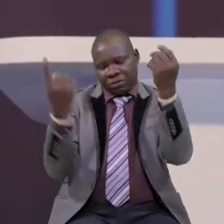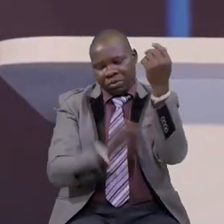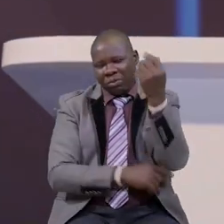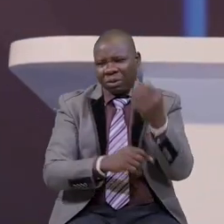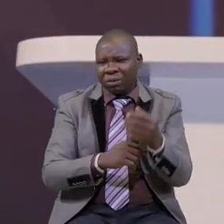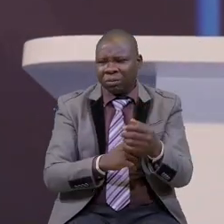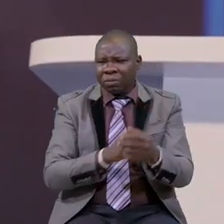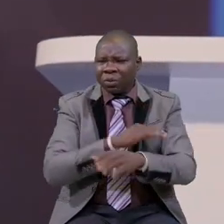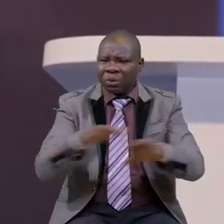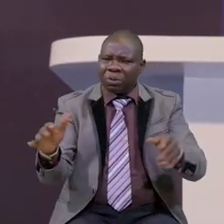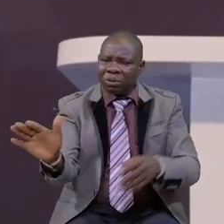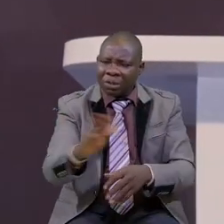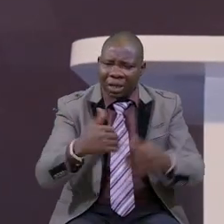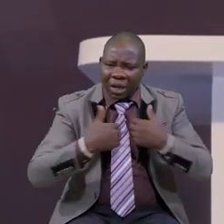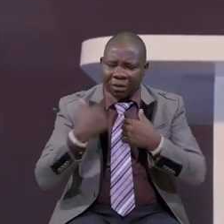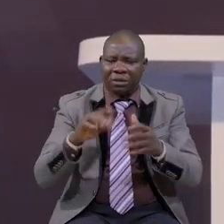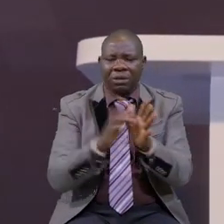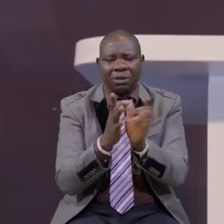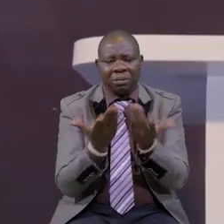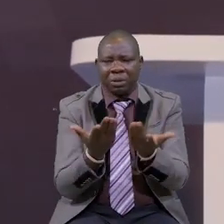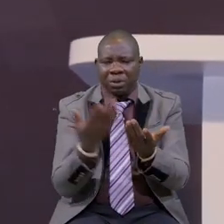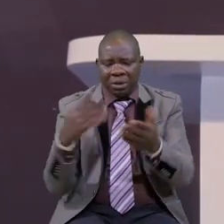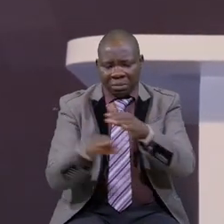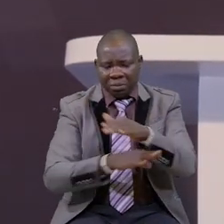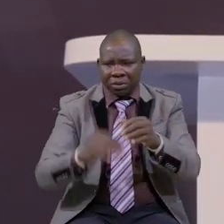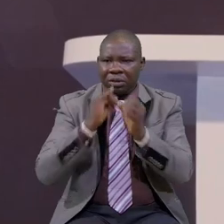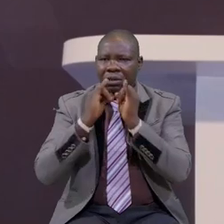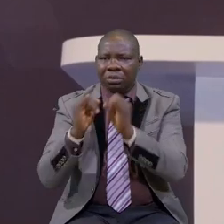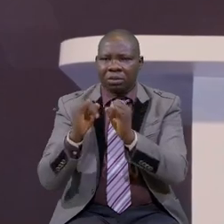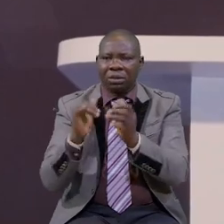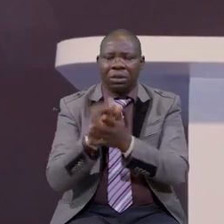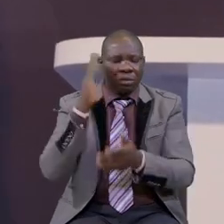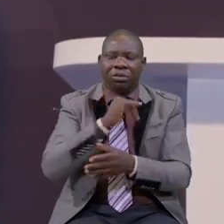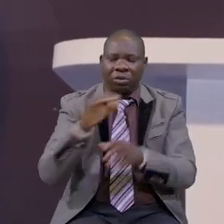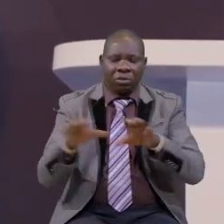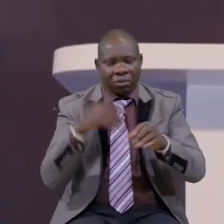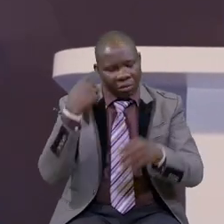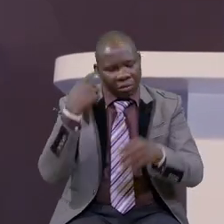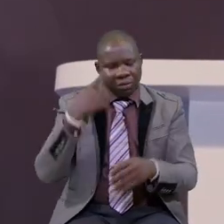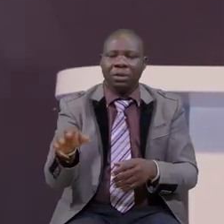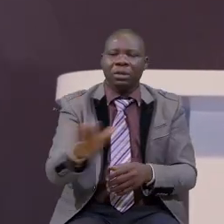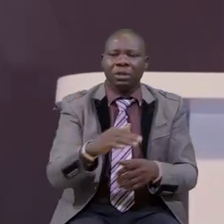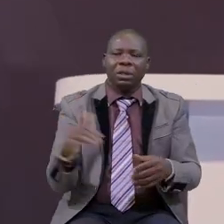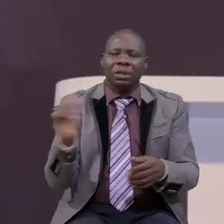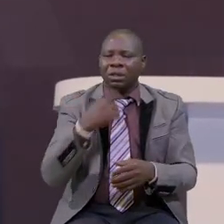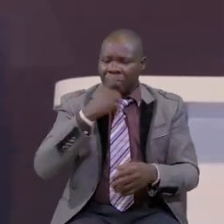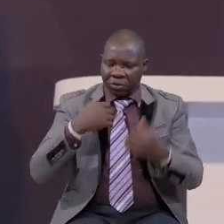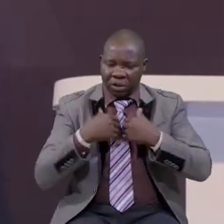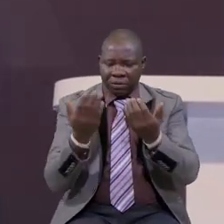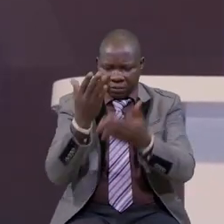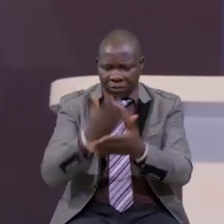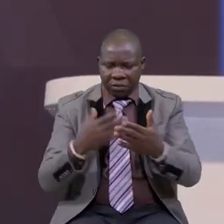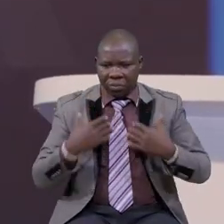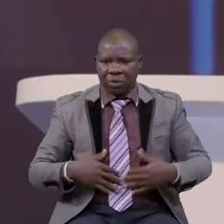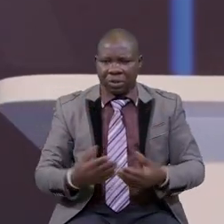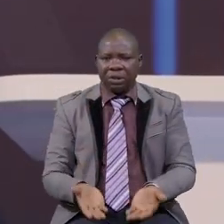Est-ce qu'ils n'ont pas la Bible, les instructions de base? Ça ne va pas les suffire. Il faut que quelqu'un revienne des